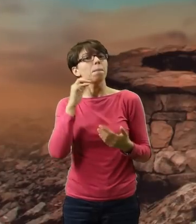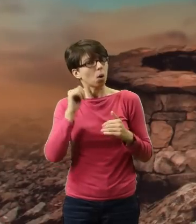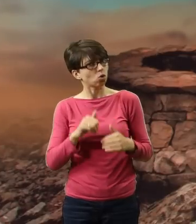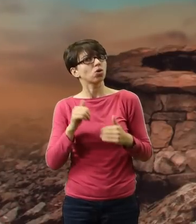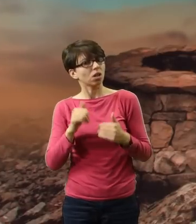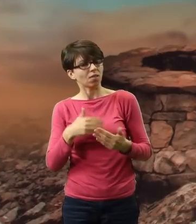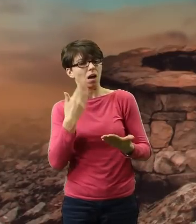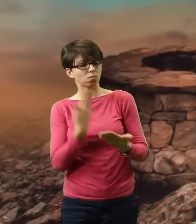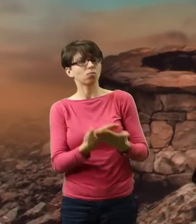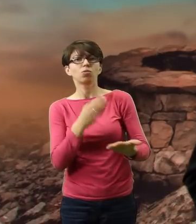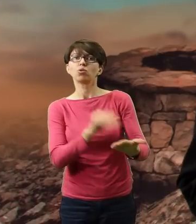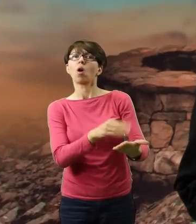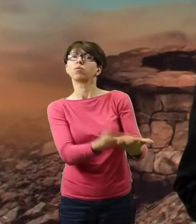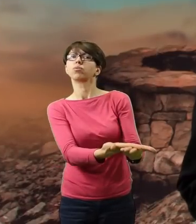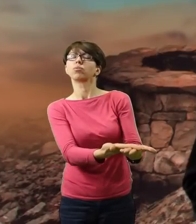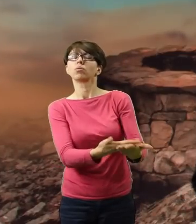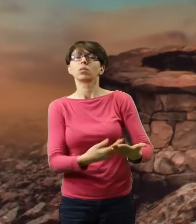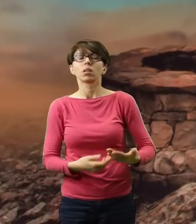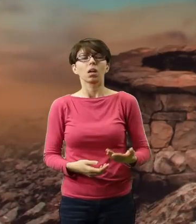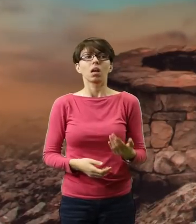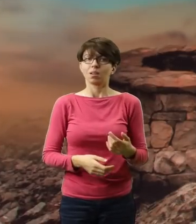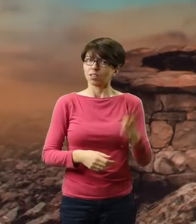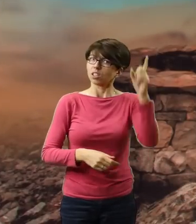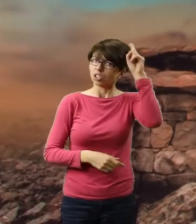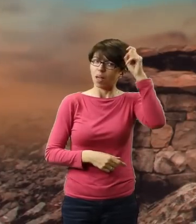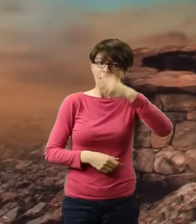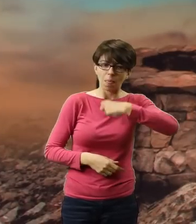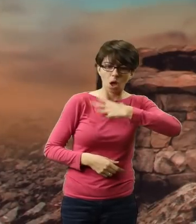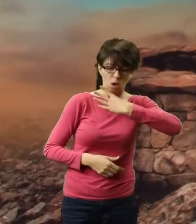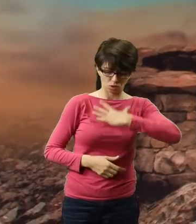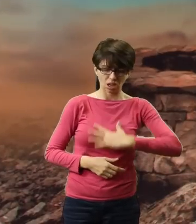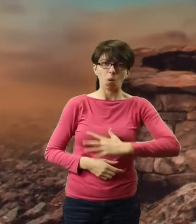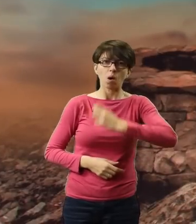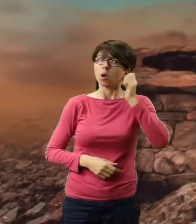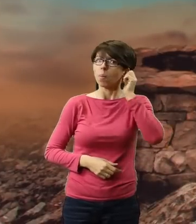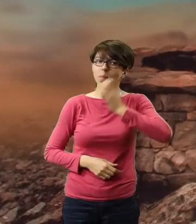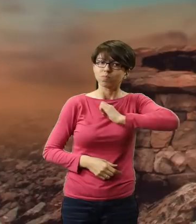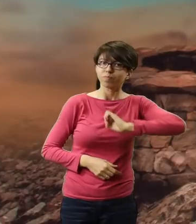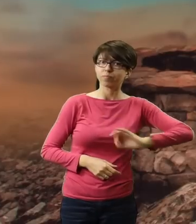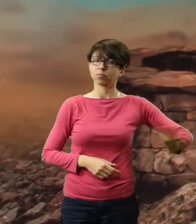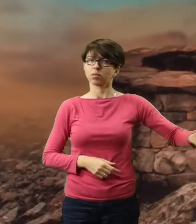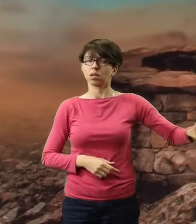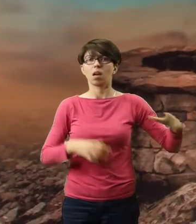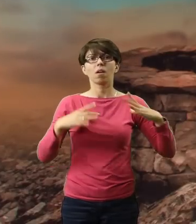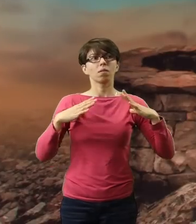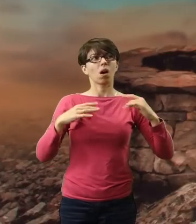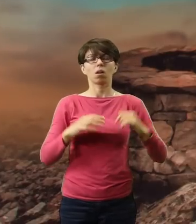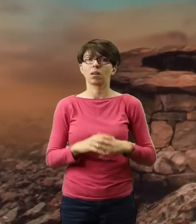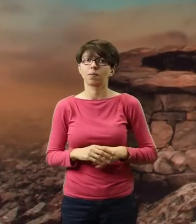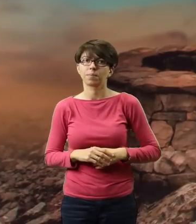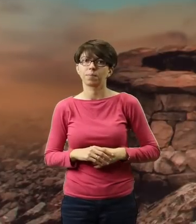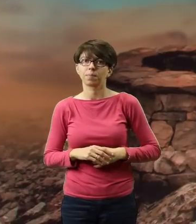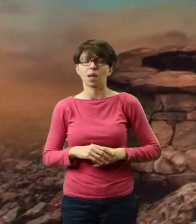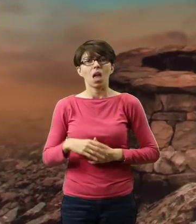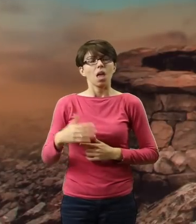wyjść z tej kobiety AA została uwolniona pamam chłopaka